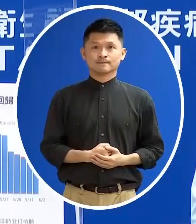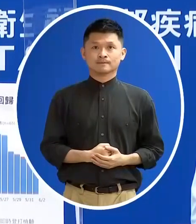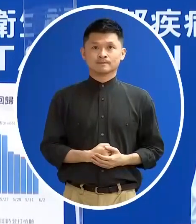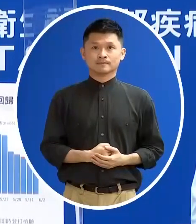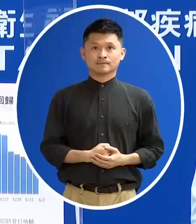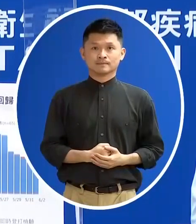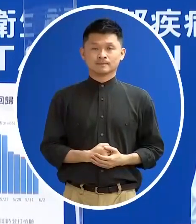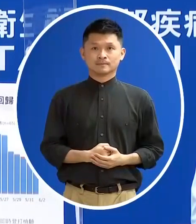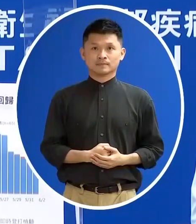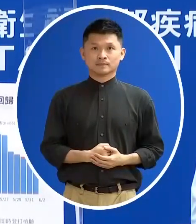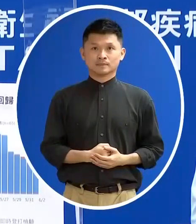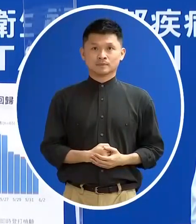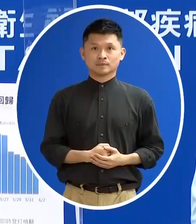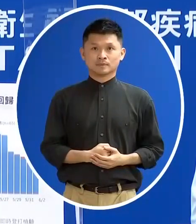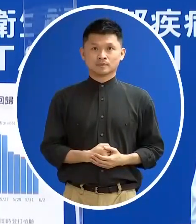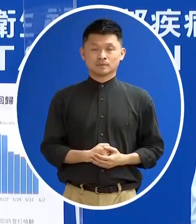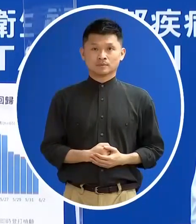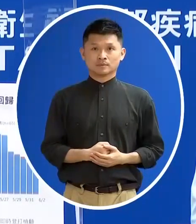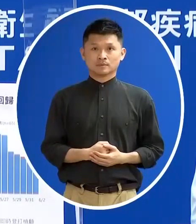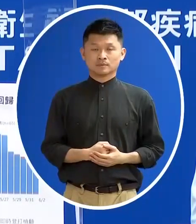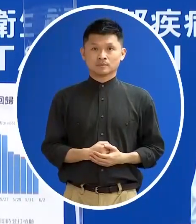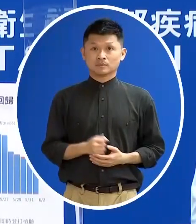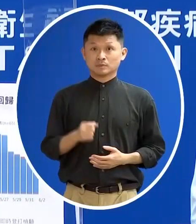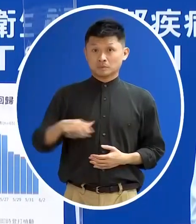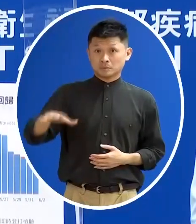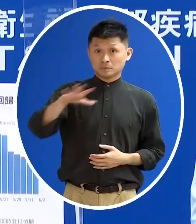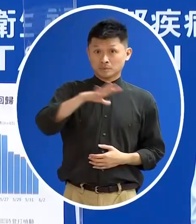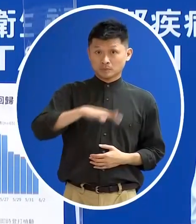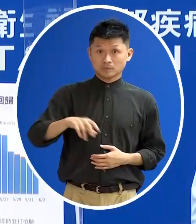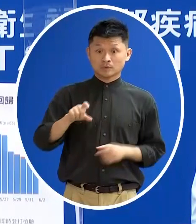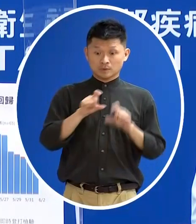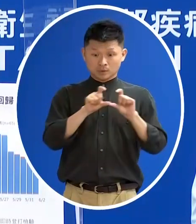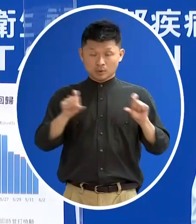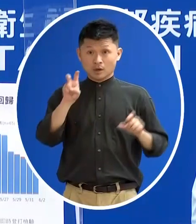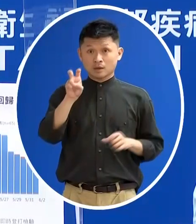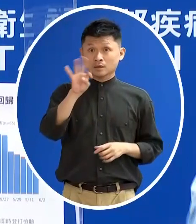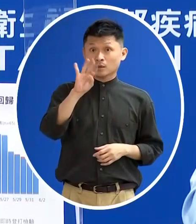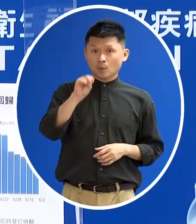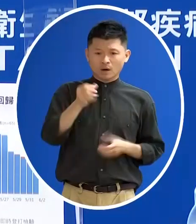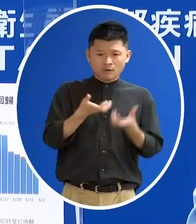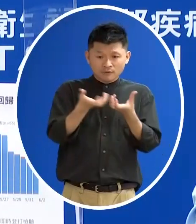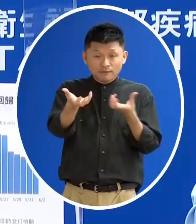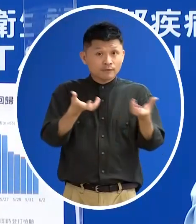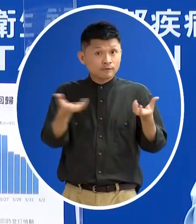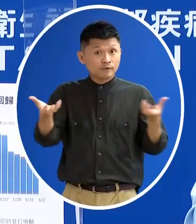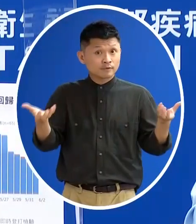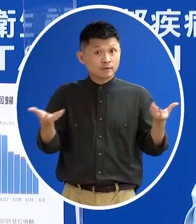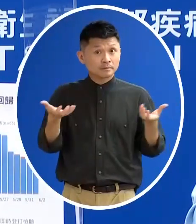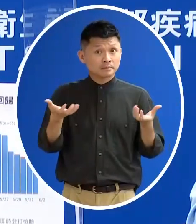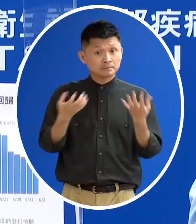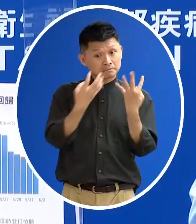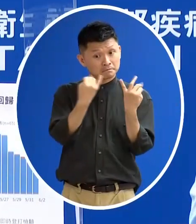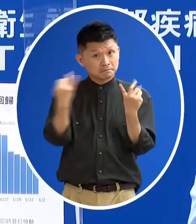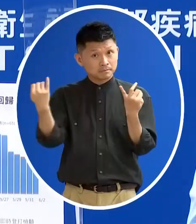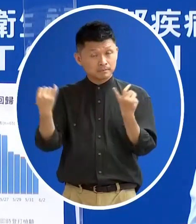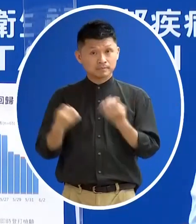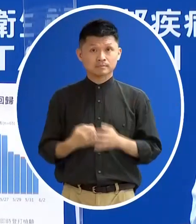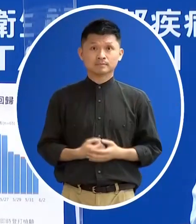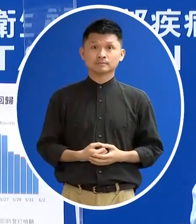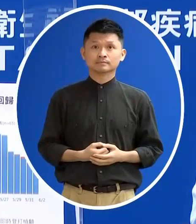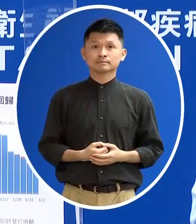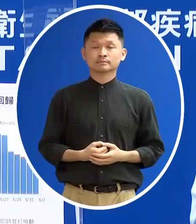整体这个我们这20几万的一个分配的情况，大致上比较多的大